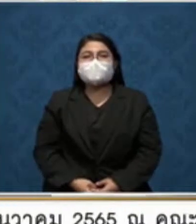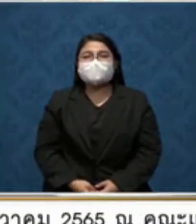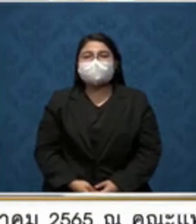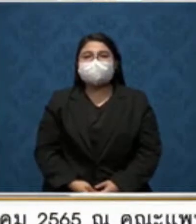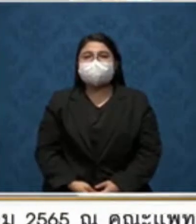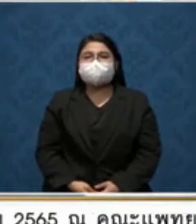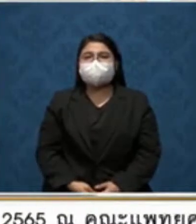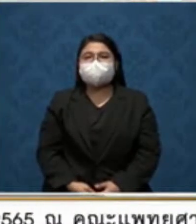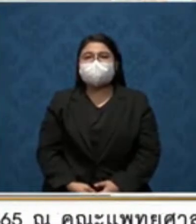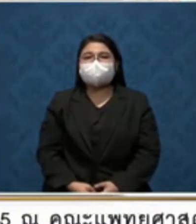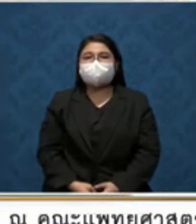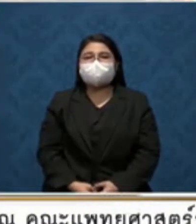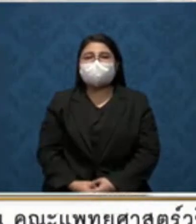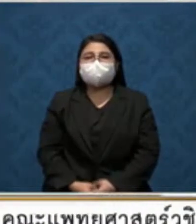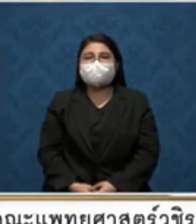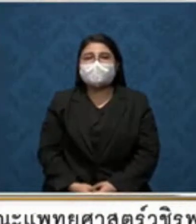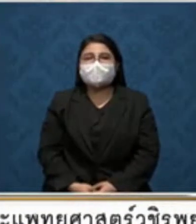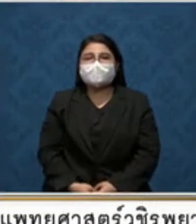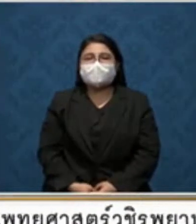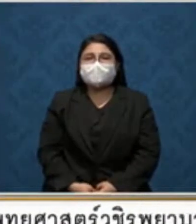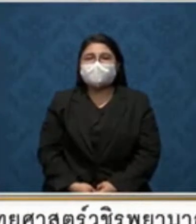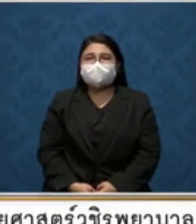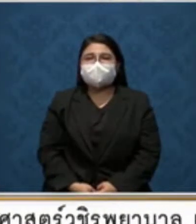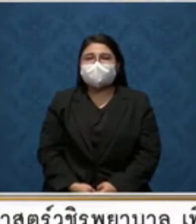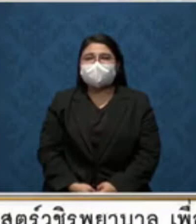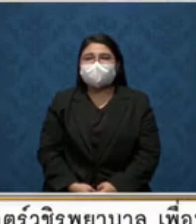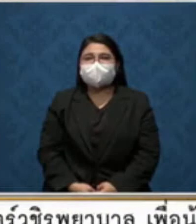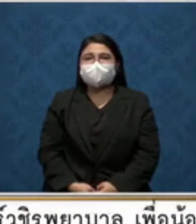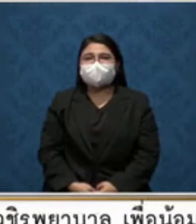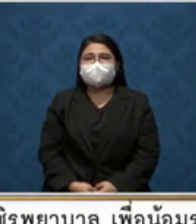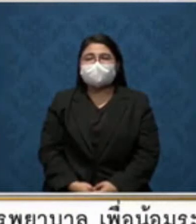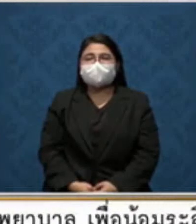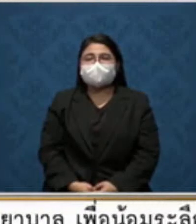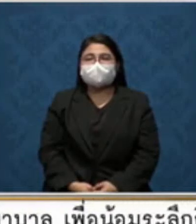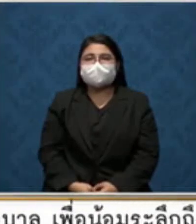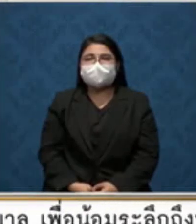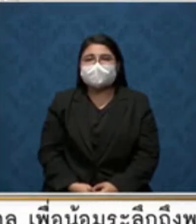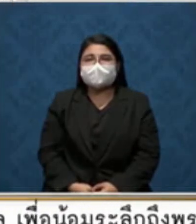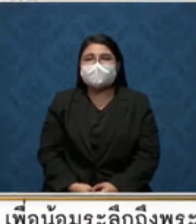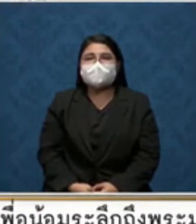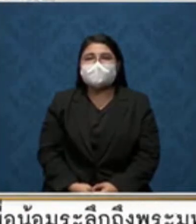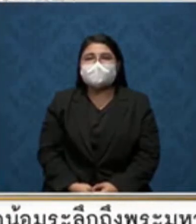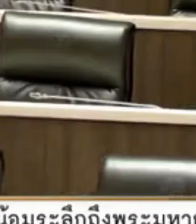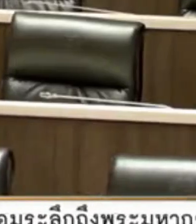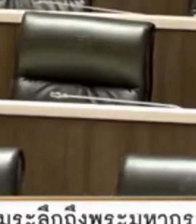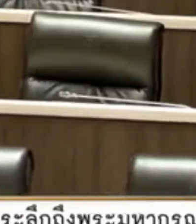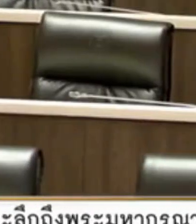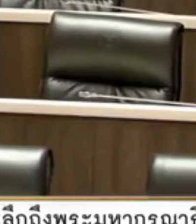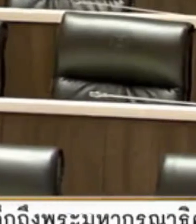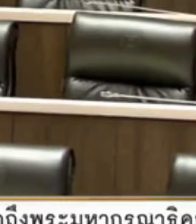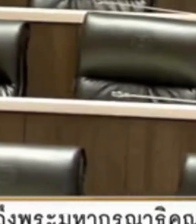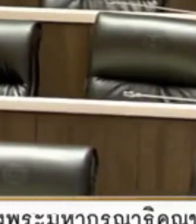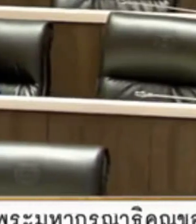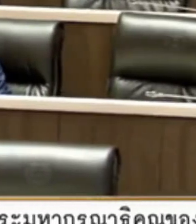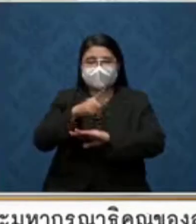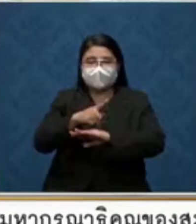นตออกออกหวนดวย่าตอนท่ากาอนแรก จะไมมที่แร visãoวมมวสิวรอี้นะอะ ไปดูย้อนกหนอยปรรยากาศวัี้ก่อน